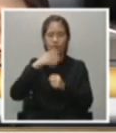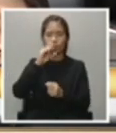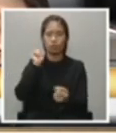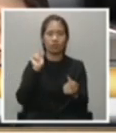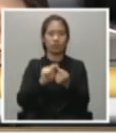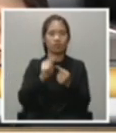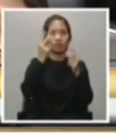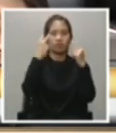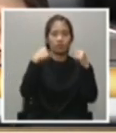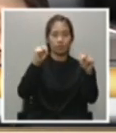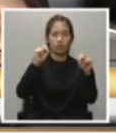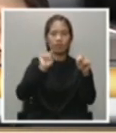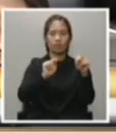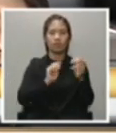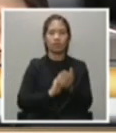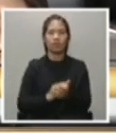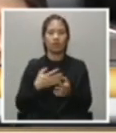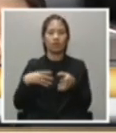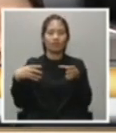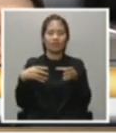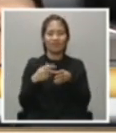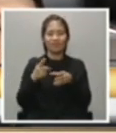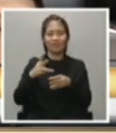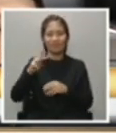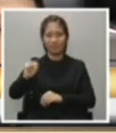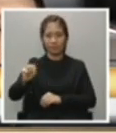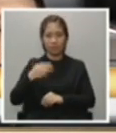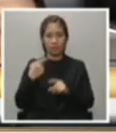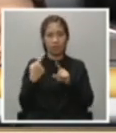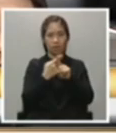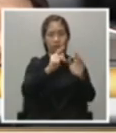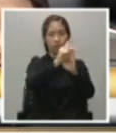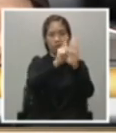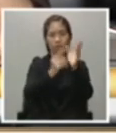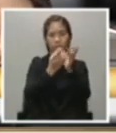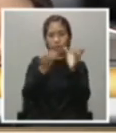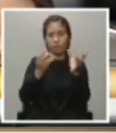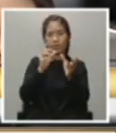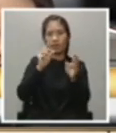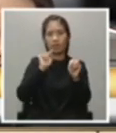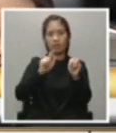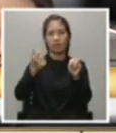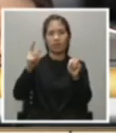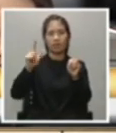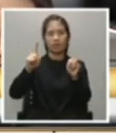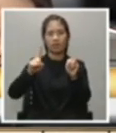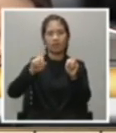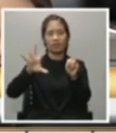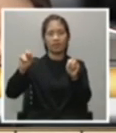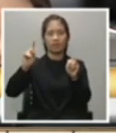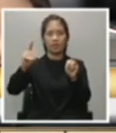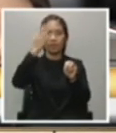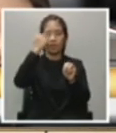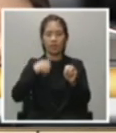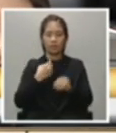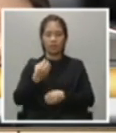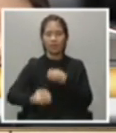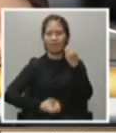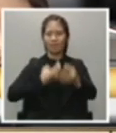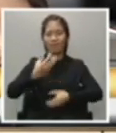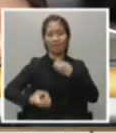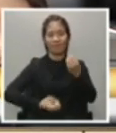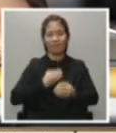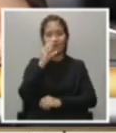จนายกรัฐมนตรีและคณะตามรัฐธรรมนูญมาตรา151เพื่อซักฟอกตีแ